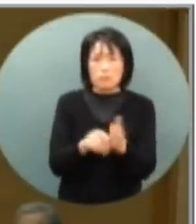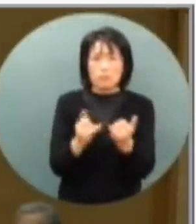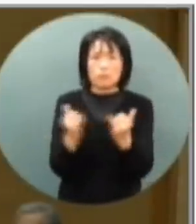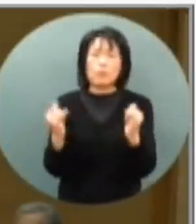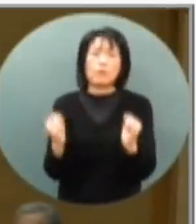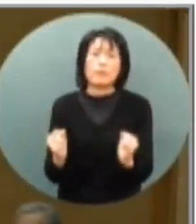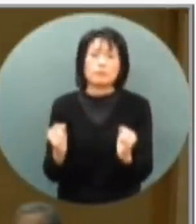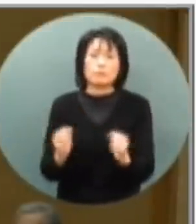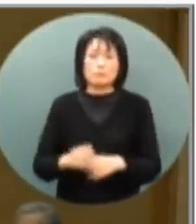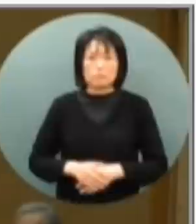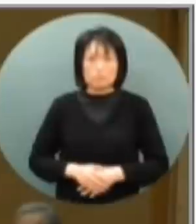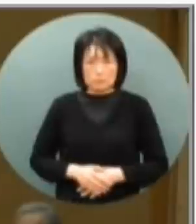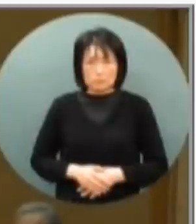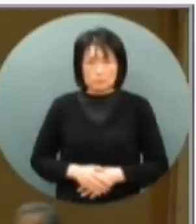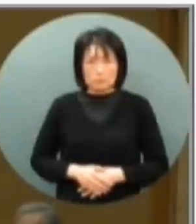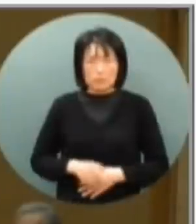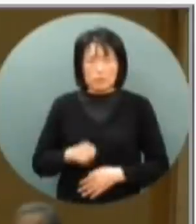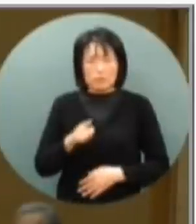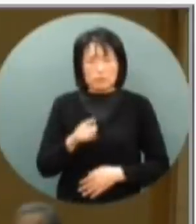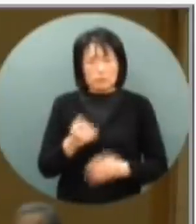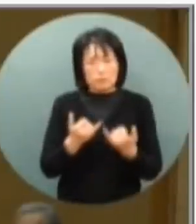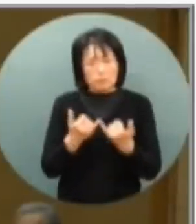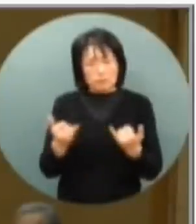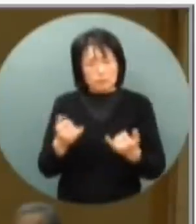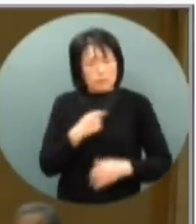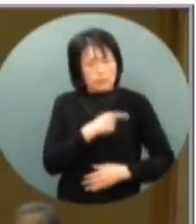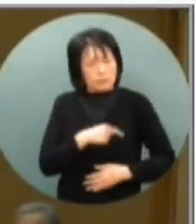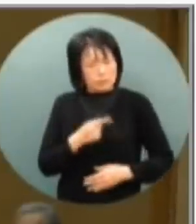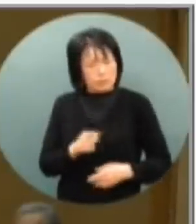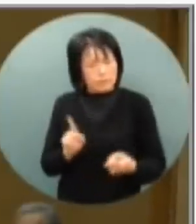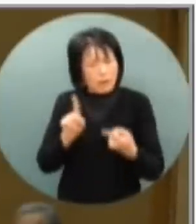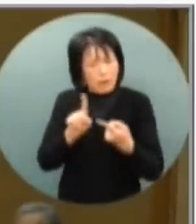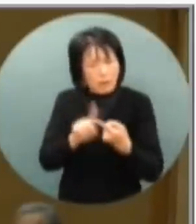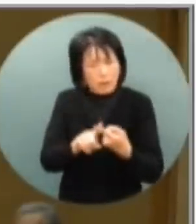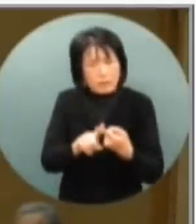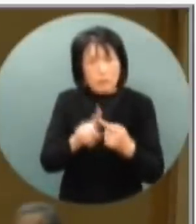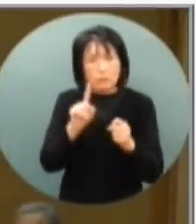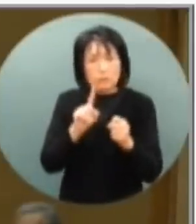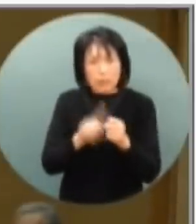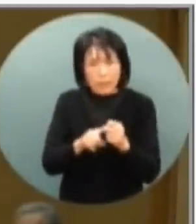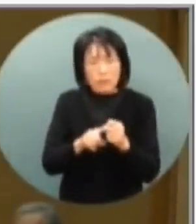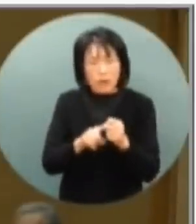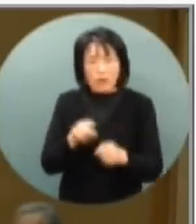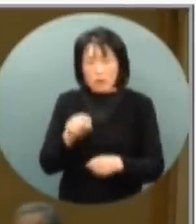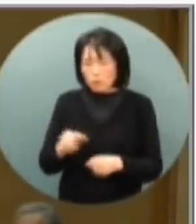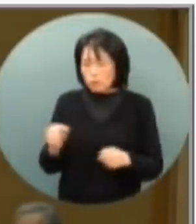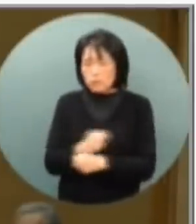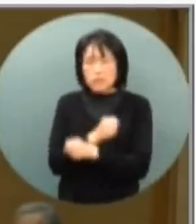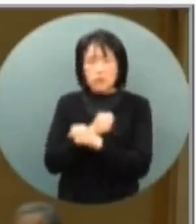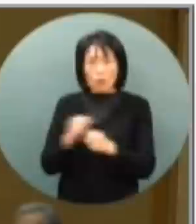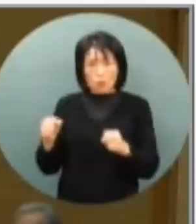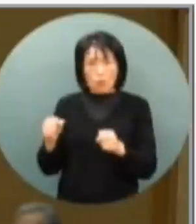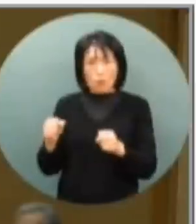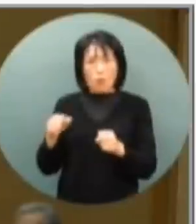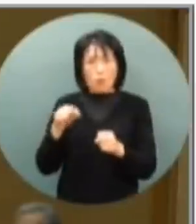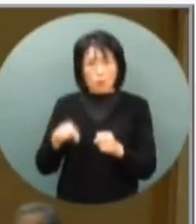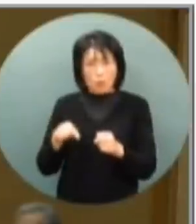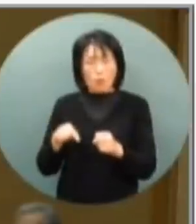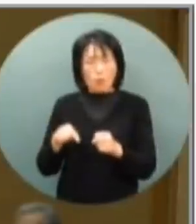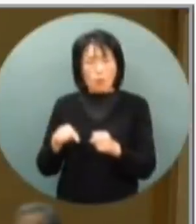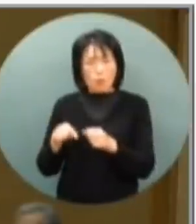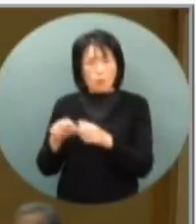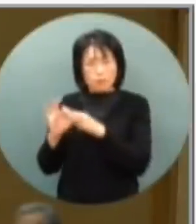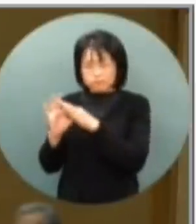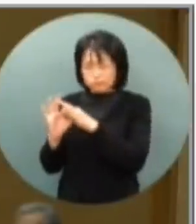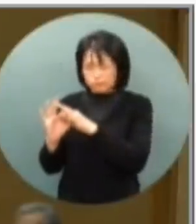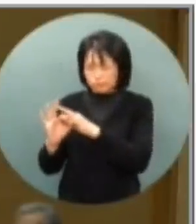やっぱりそういう人たちに思いを寄せるためには、やっぱりこの事業をずっとこれからも最後になるま